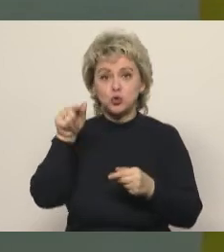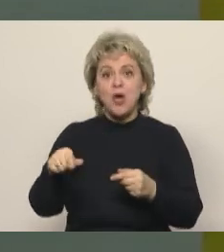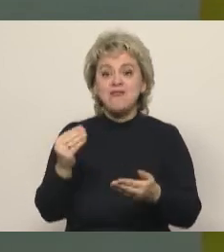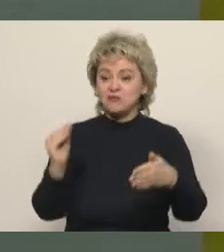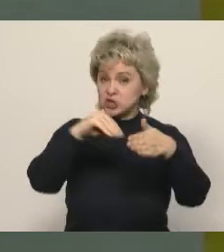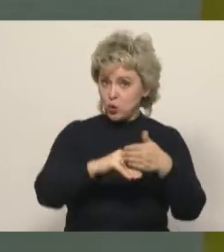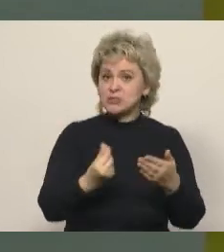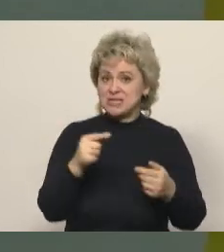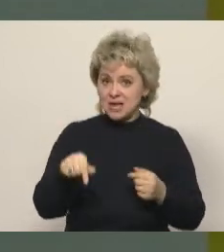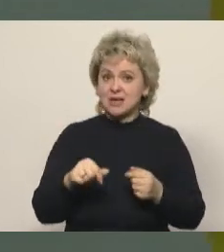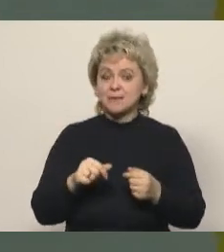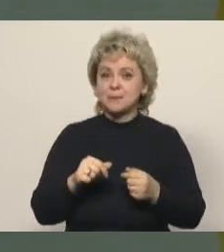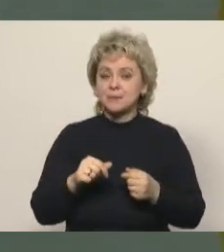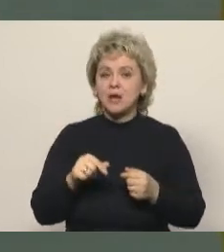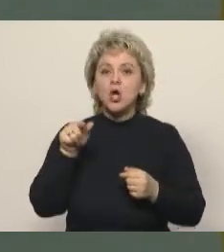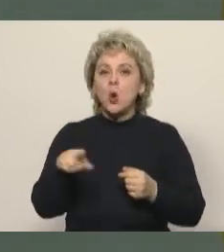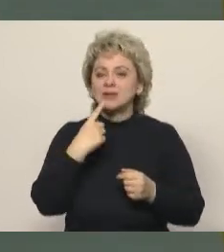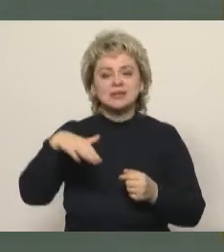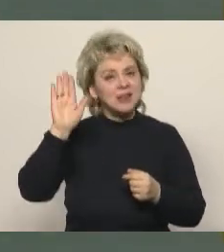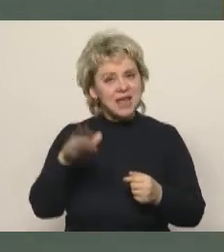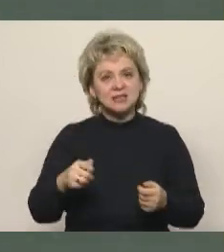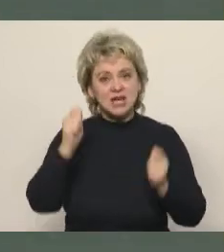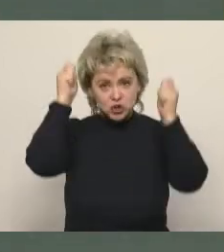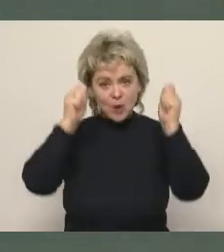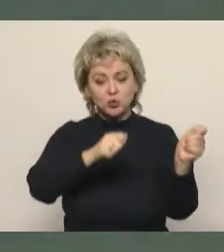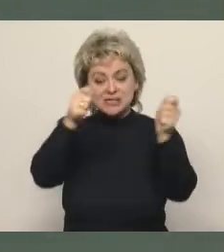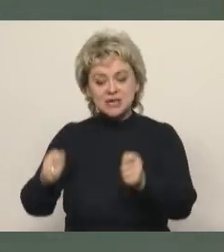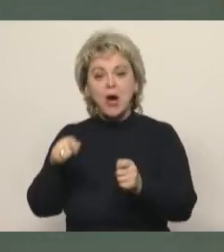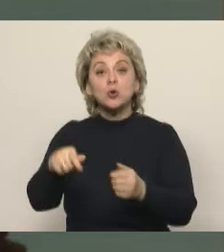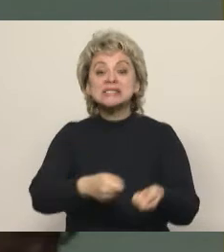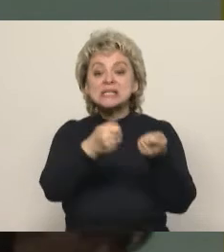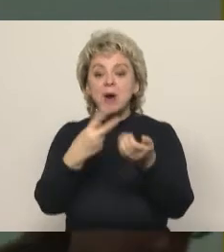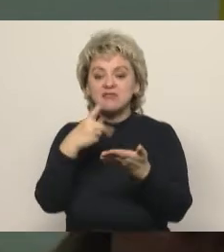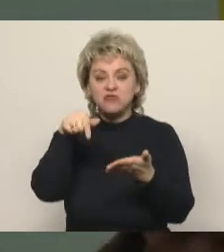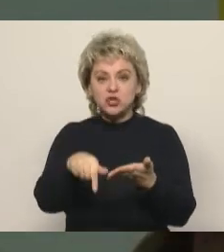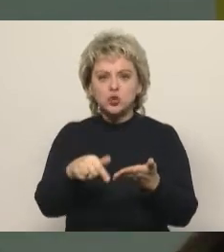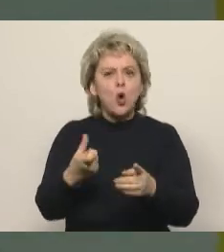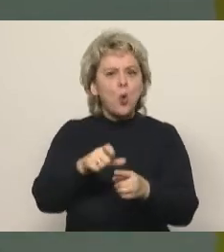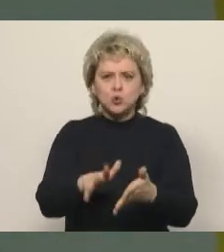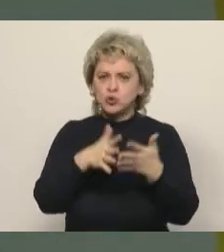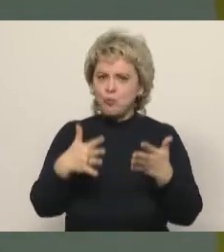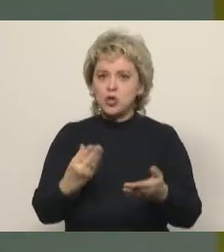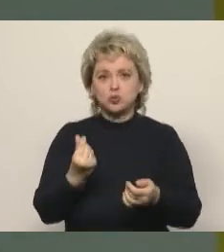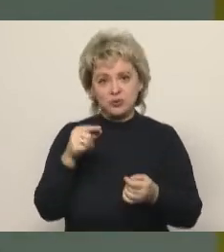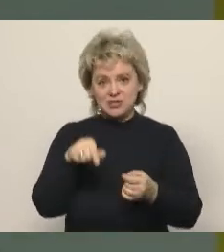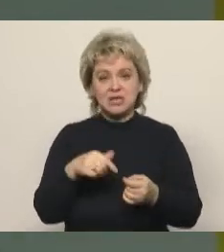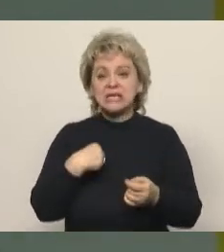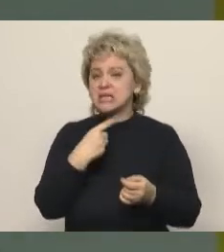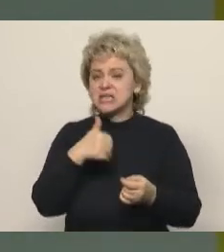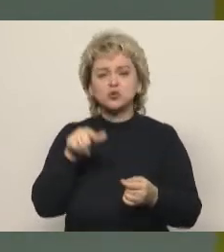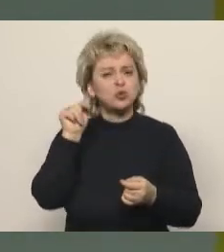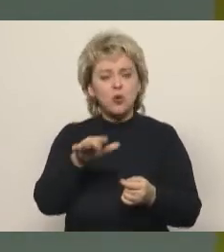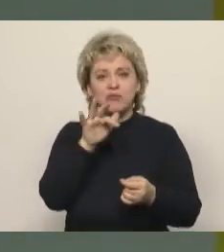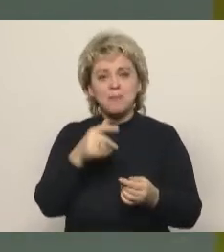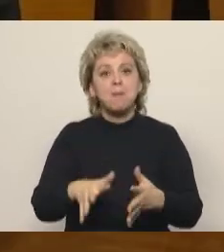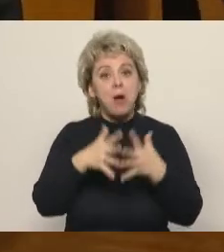взнос. Вот. И он говорит, ладно, снимай. И Аркадий так снимает ее, и он достает очень большую, не скажу какую сумму, по детским